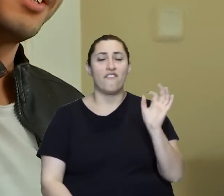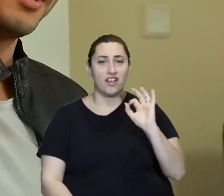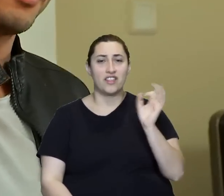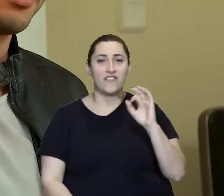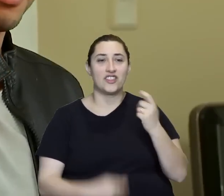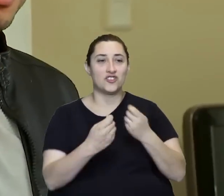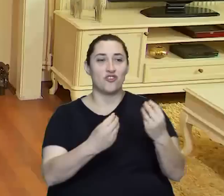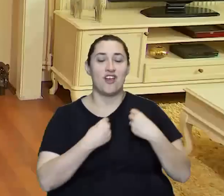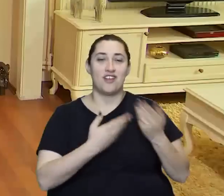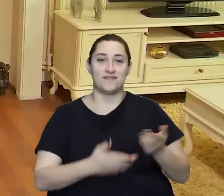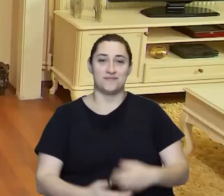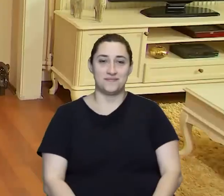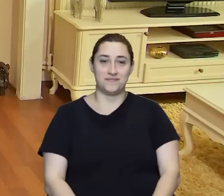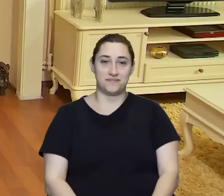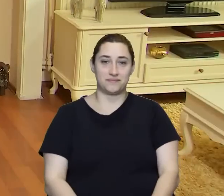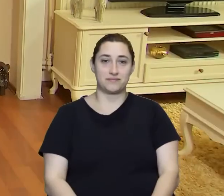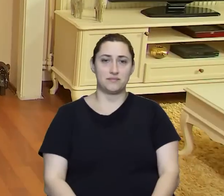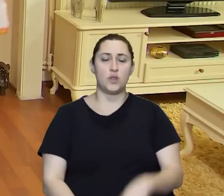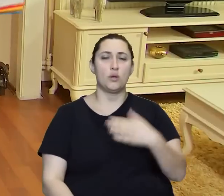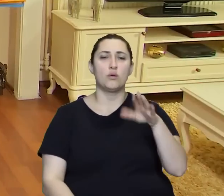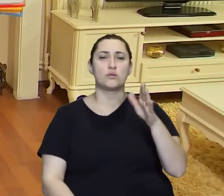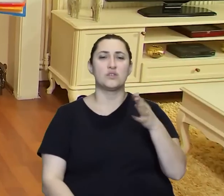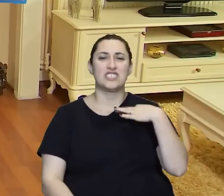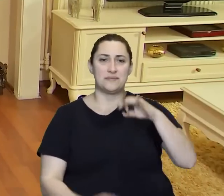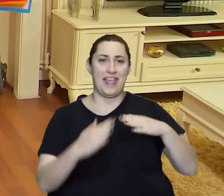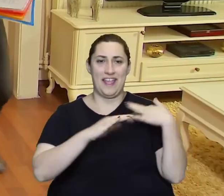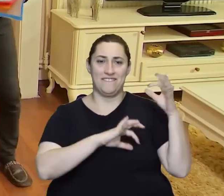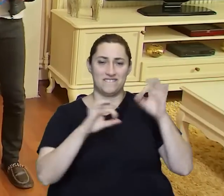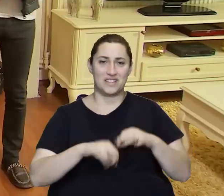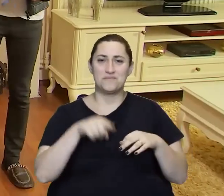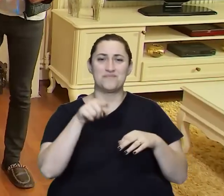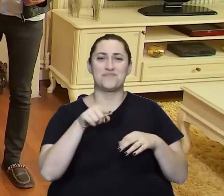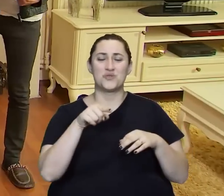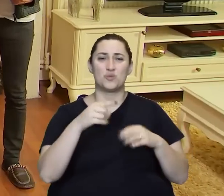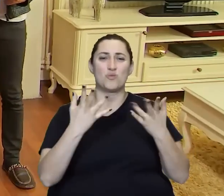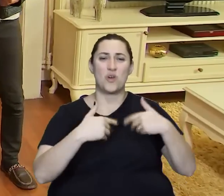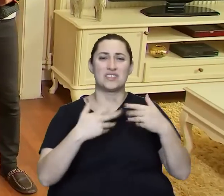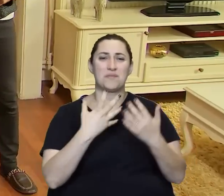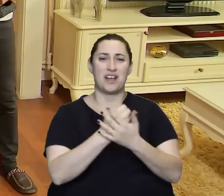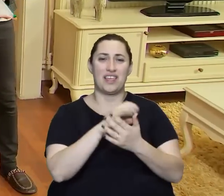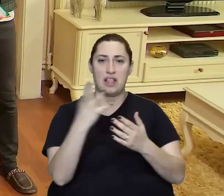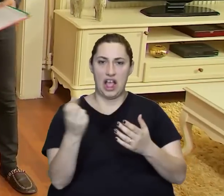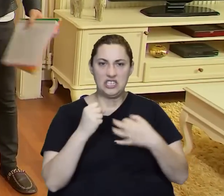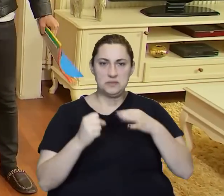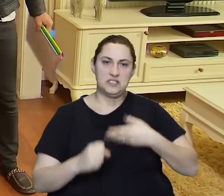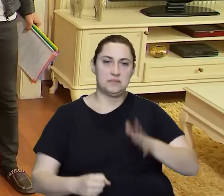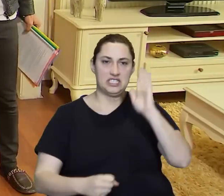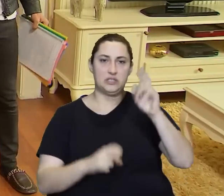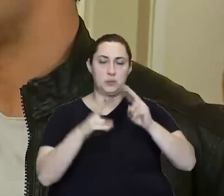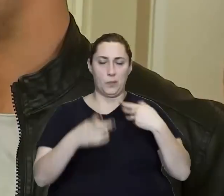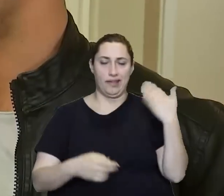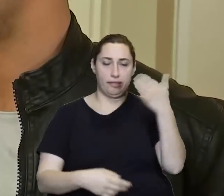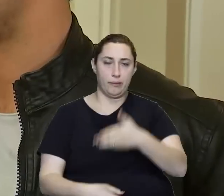Aynen, aynen, iş getirmiş bize. Ha yok, şimdi eve geldim. Şu muhasebe kayıtlarını almak için çıkacağım şimdi, atölyeye